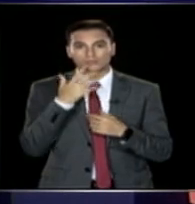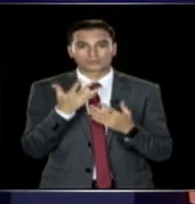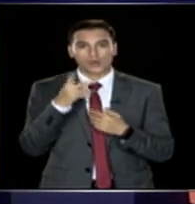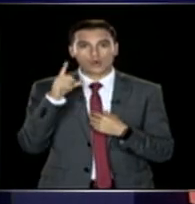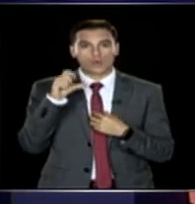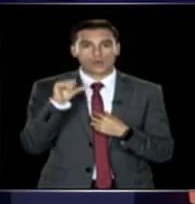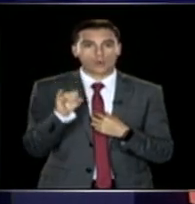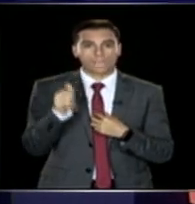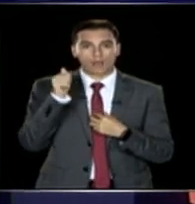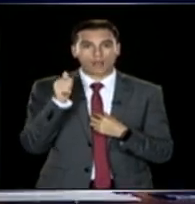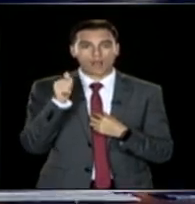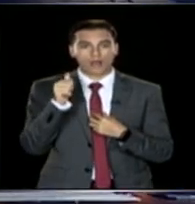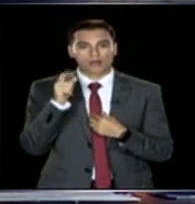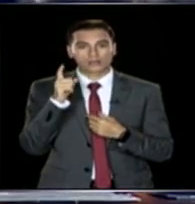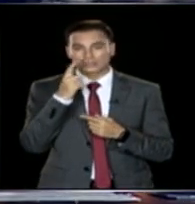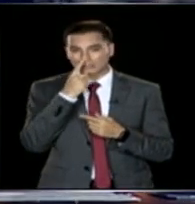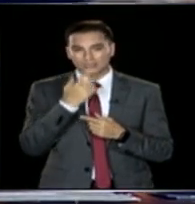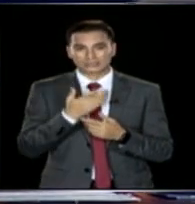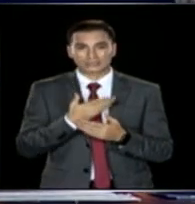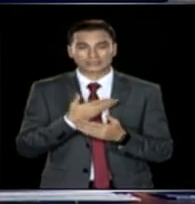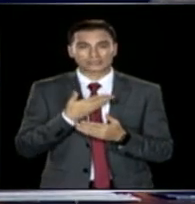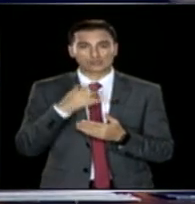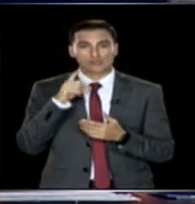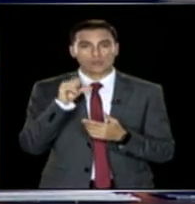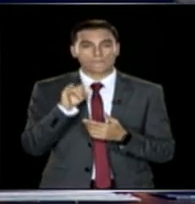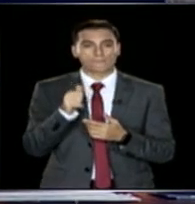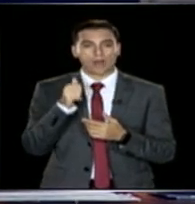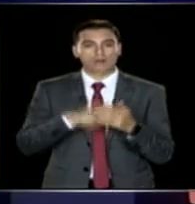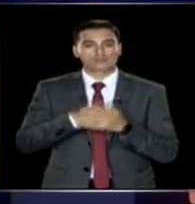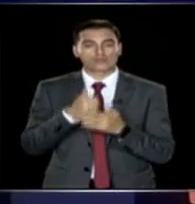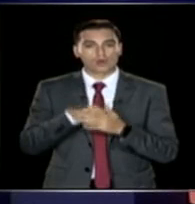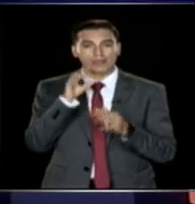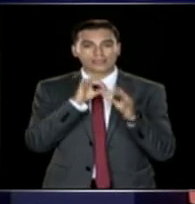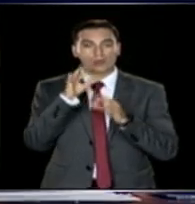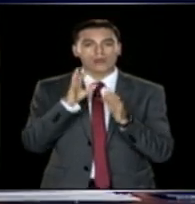روما. روما في تاريخه كله كسب الدوري 3 مرات بس.